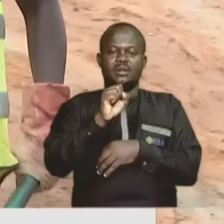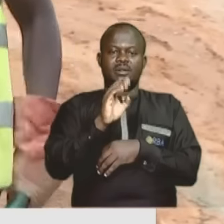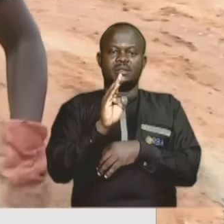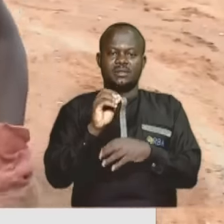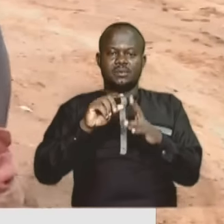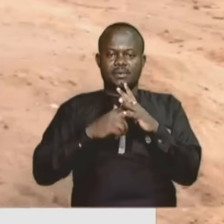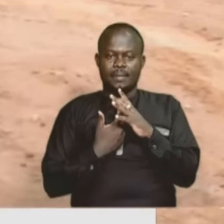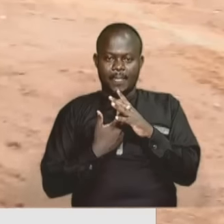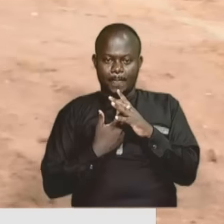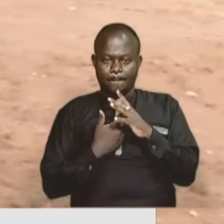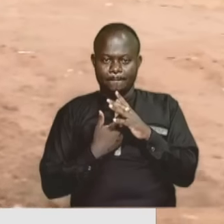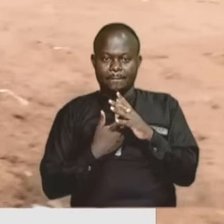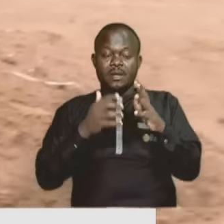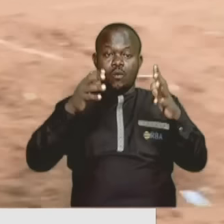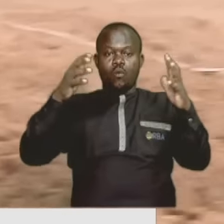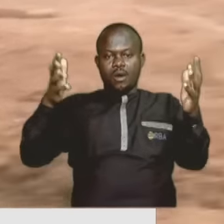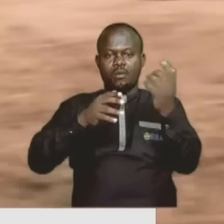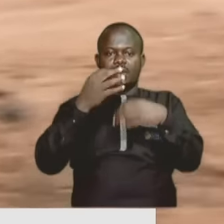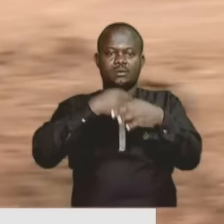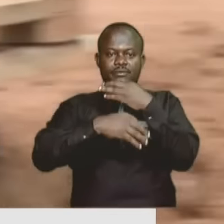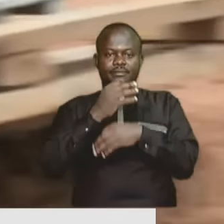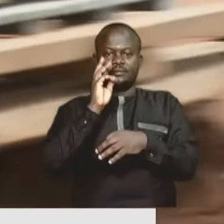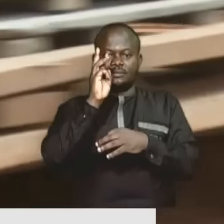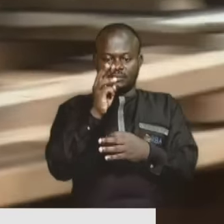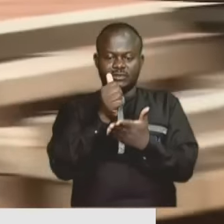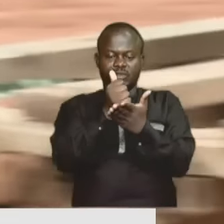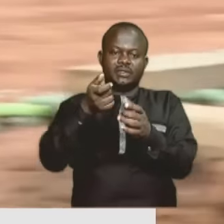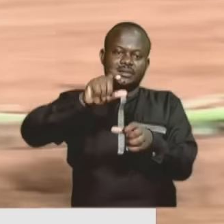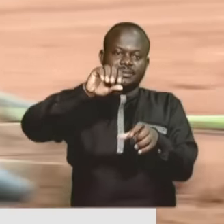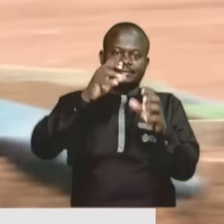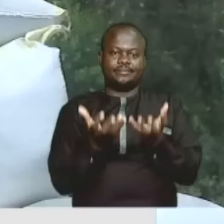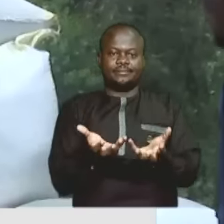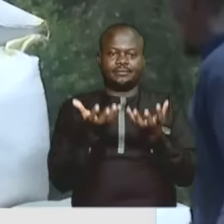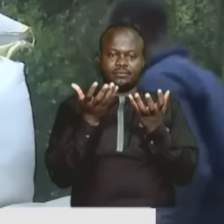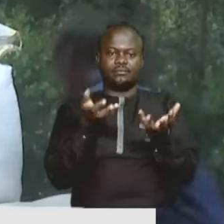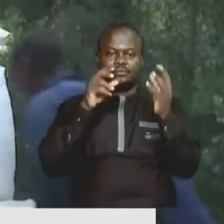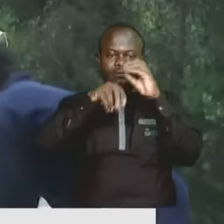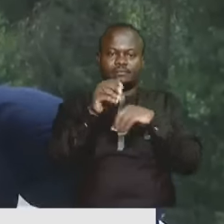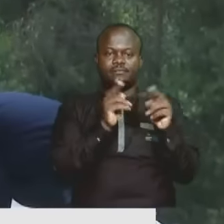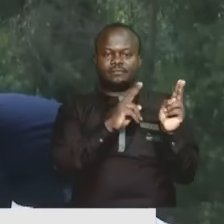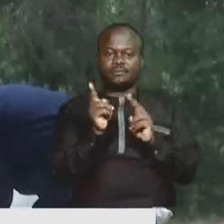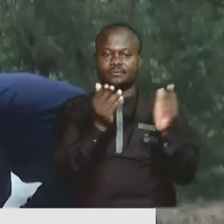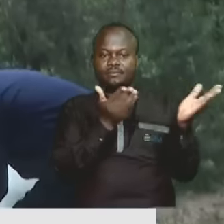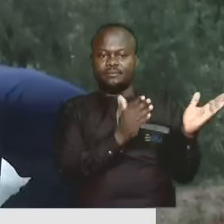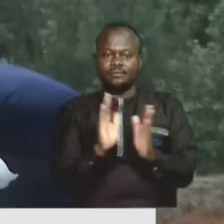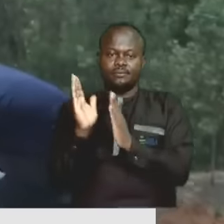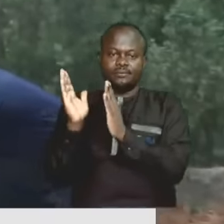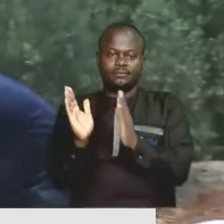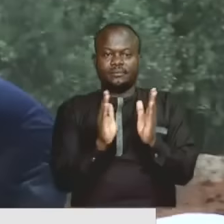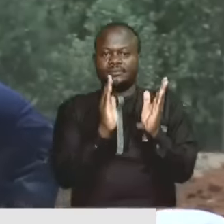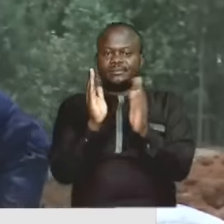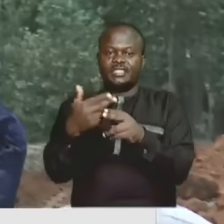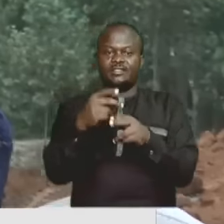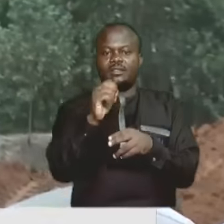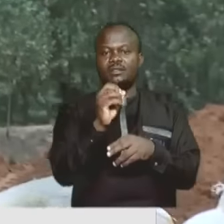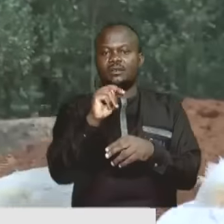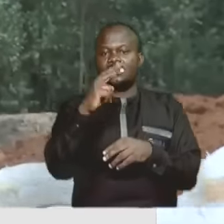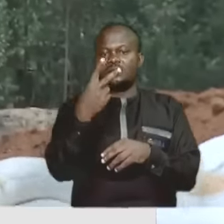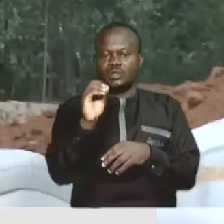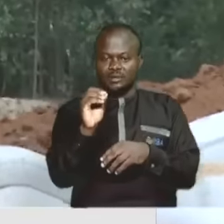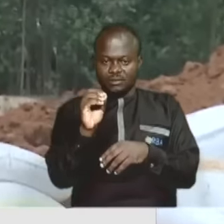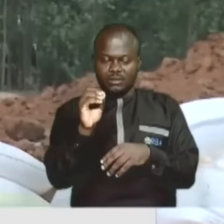yatangiye. Kwagurura uruganda byitezweho kongera ingano y'umusaruro rusanzwe rwakira, aho biteganyijwe kuzagera kuri toni hafi